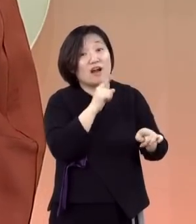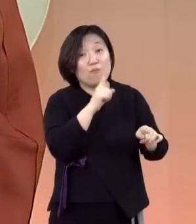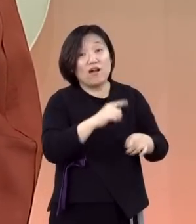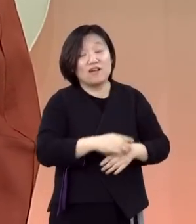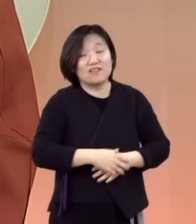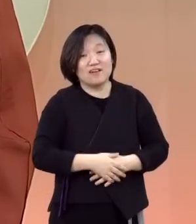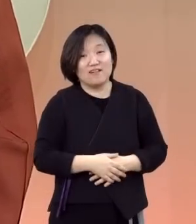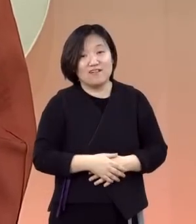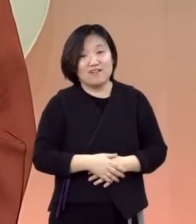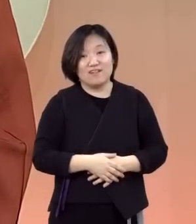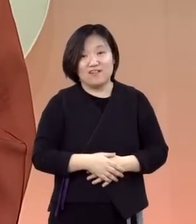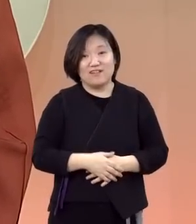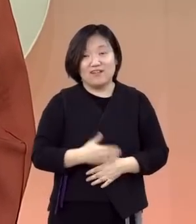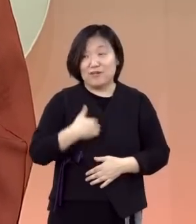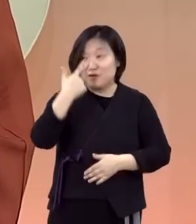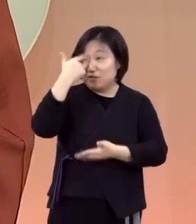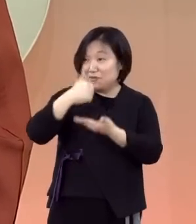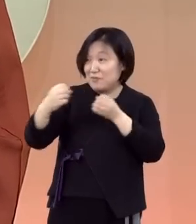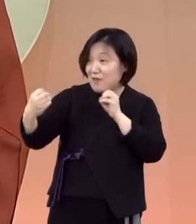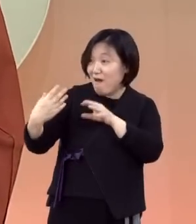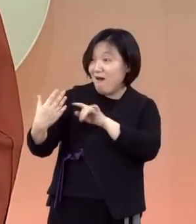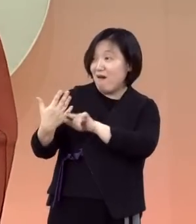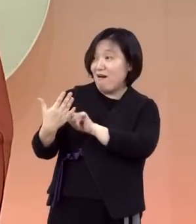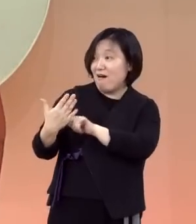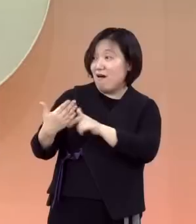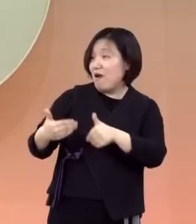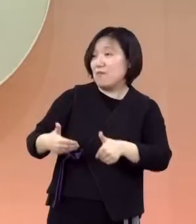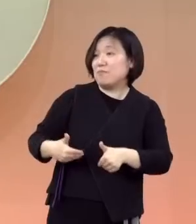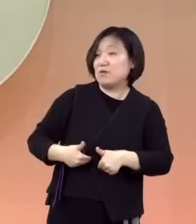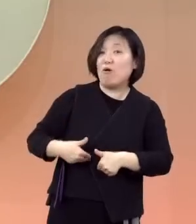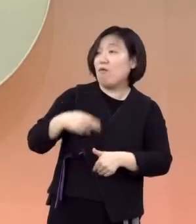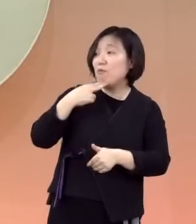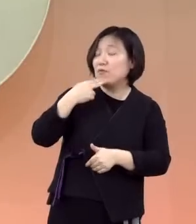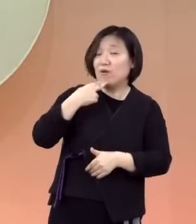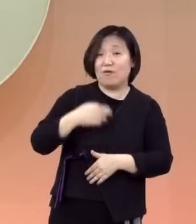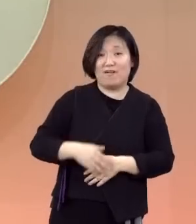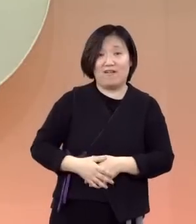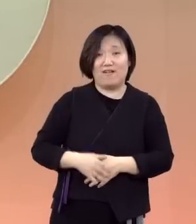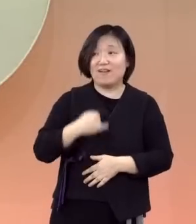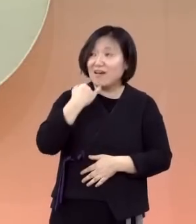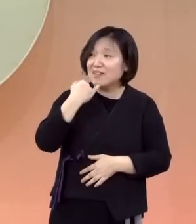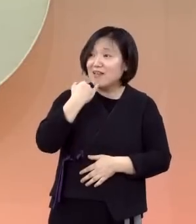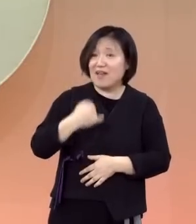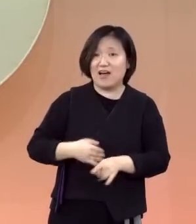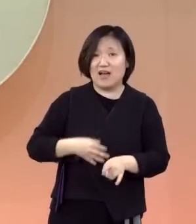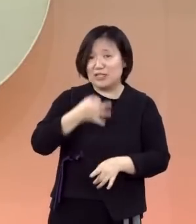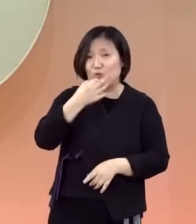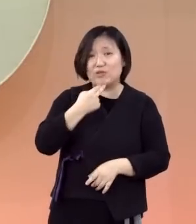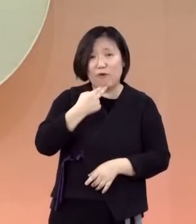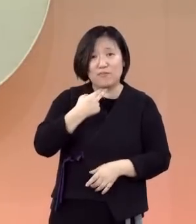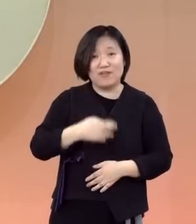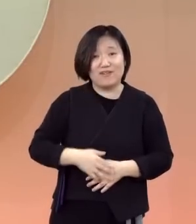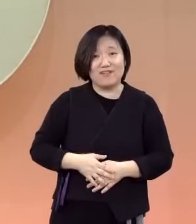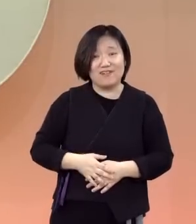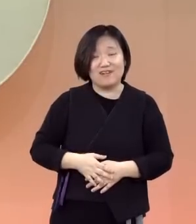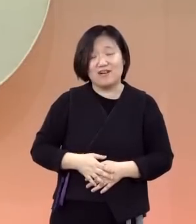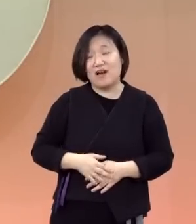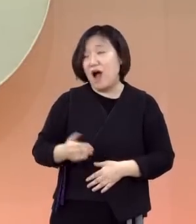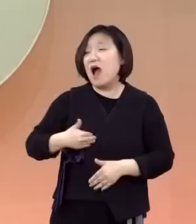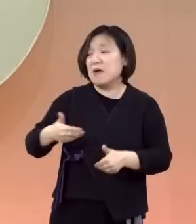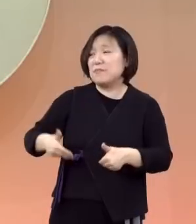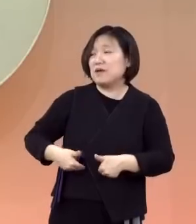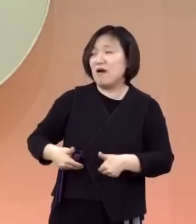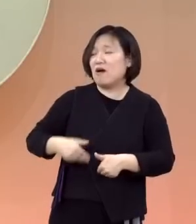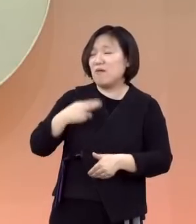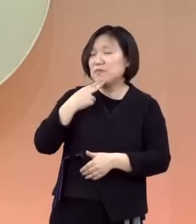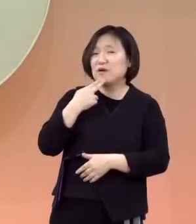"아니요, 여기에는아무것도필요하지않습니다."라고대답했다.그게그가한말이에요.그는 마음속에탐욕이전혀없었다."